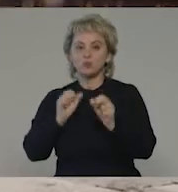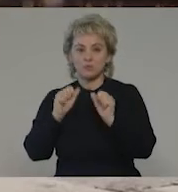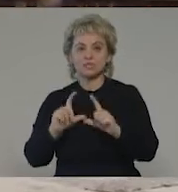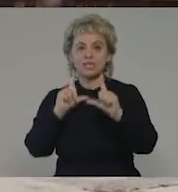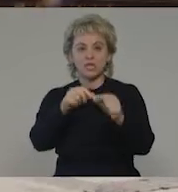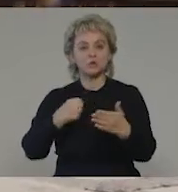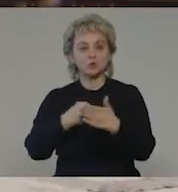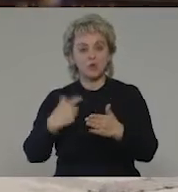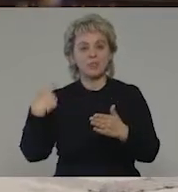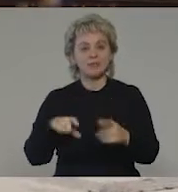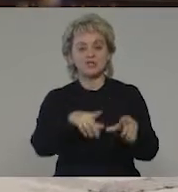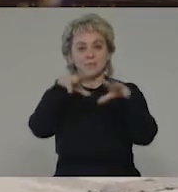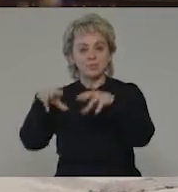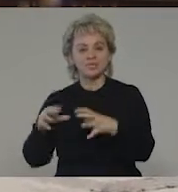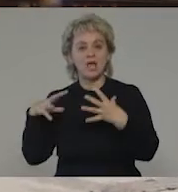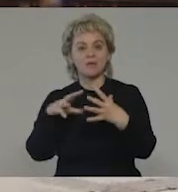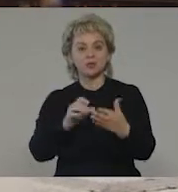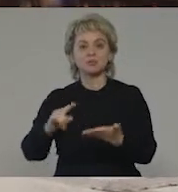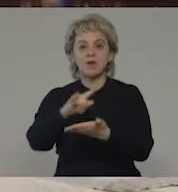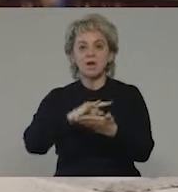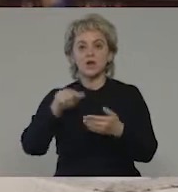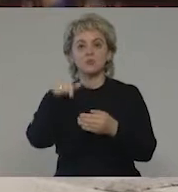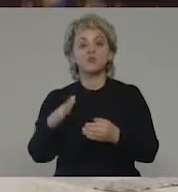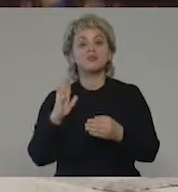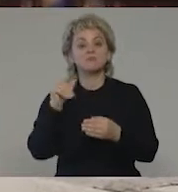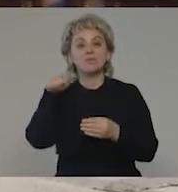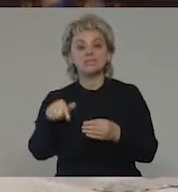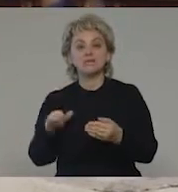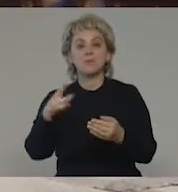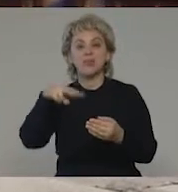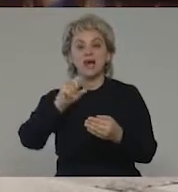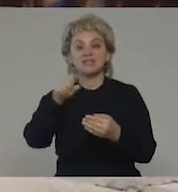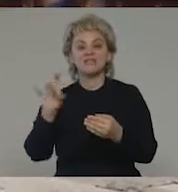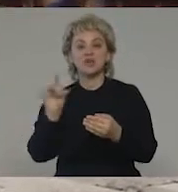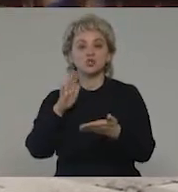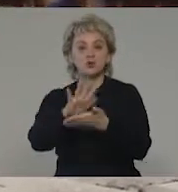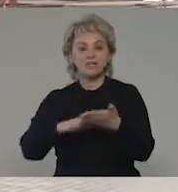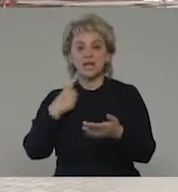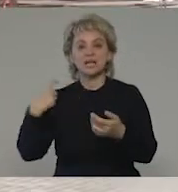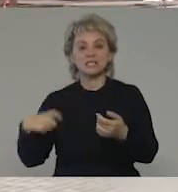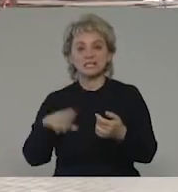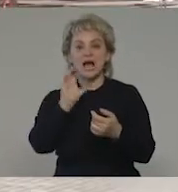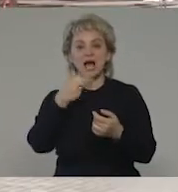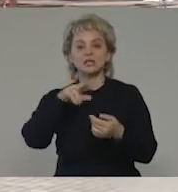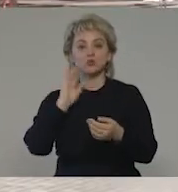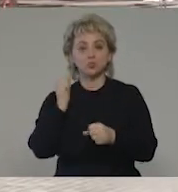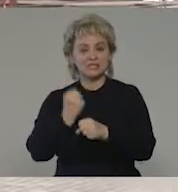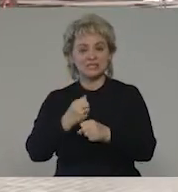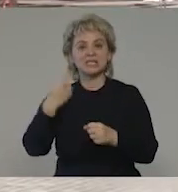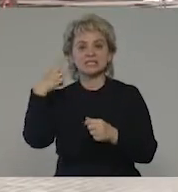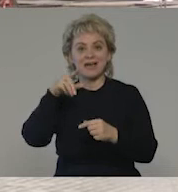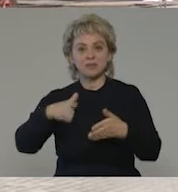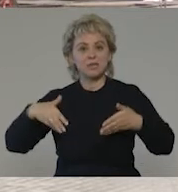до Новочеркасска и пересесть на автобус в аэропорт. В перспективе из Платова в Ростов и дальше в Краснодар и Адлер будет проложена